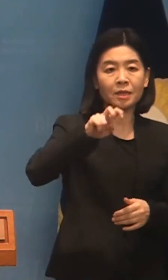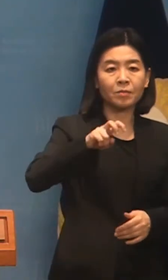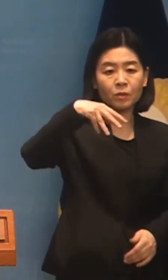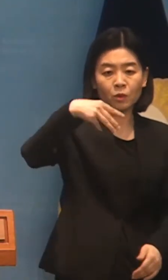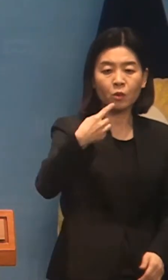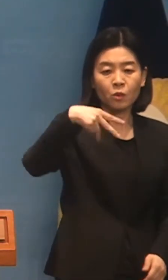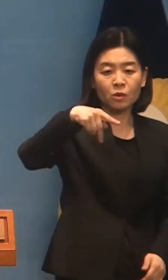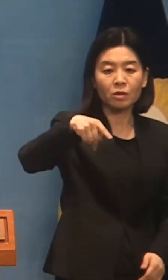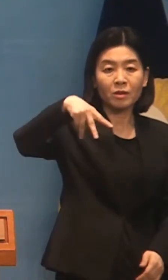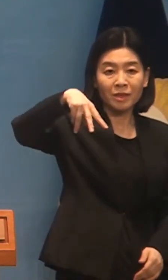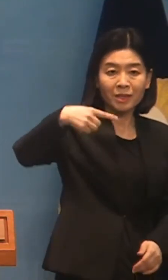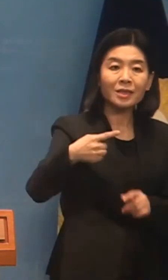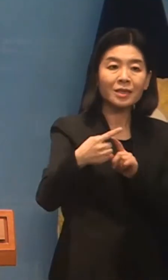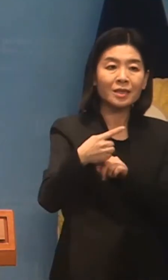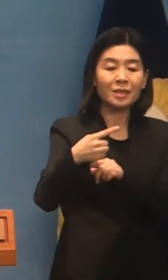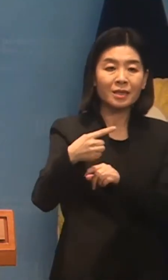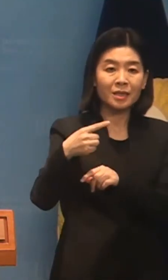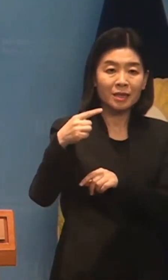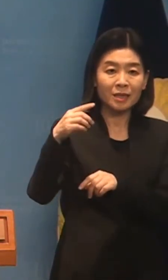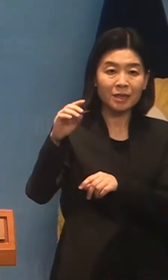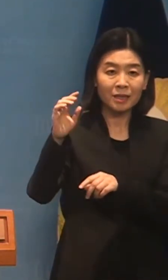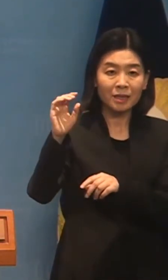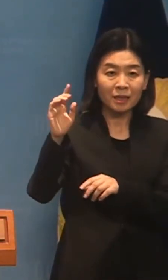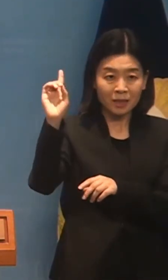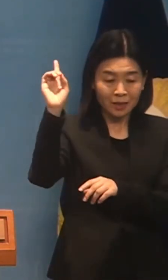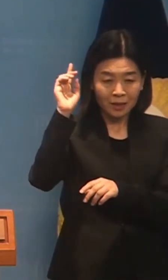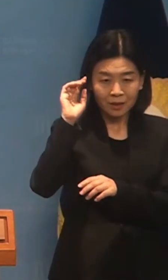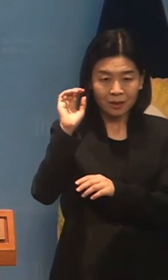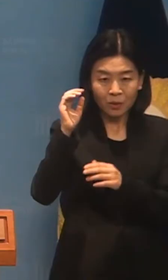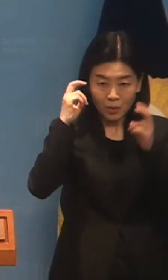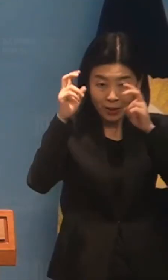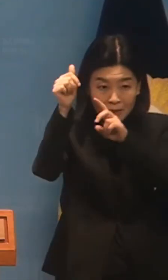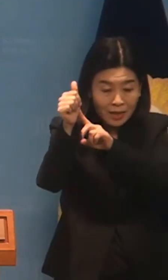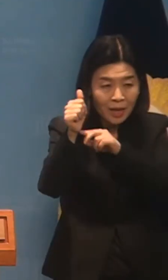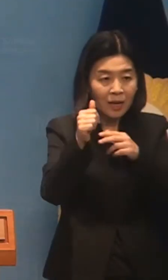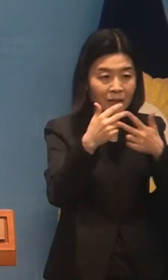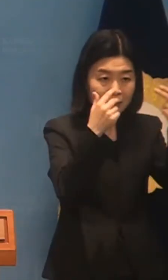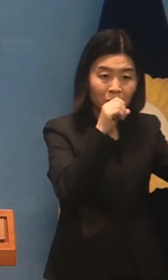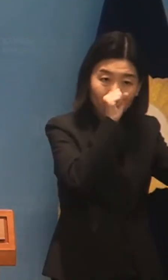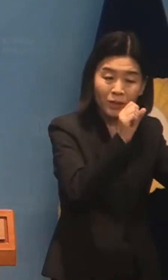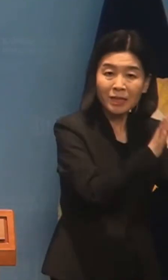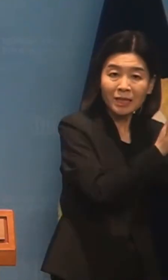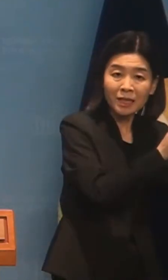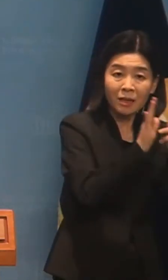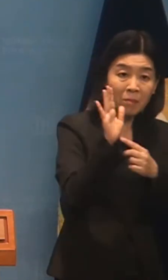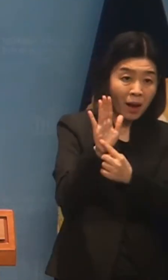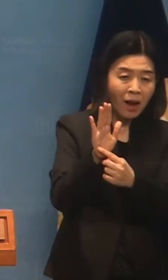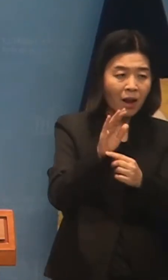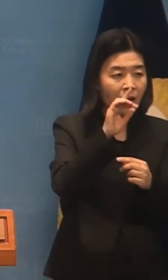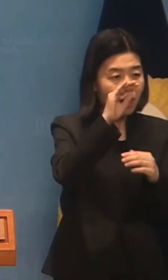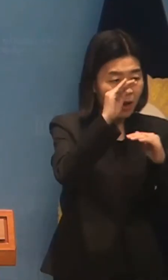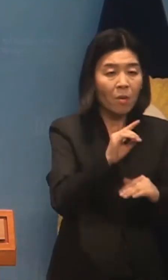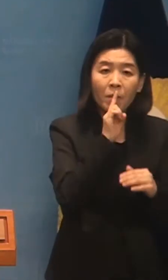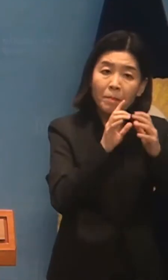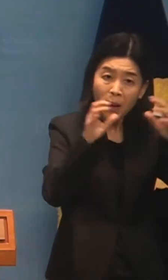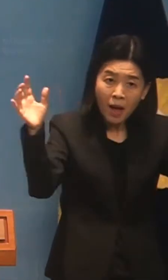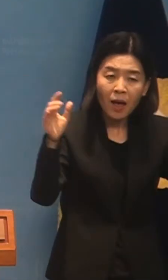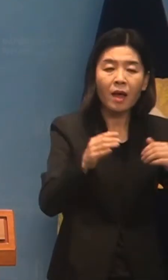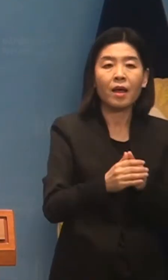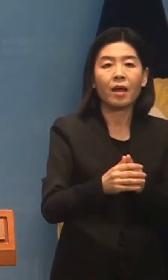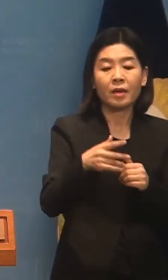로저스 사건으로 온 대한민국이 시끄럽습니다. 짐 로저스의 이재명